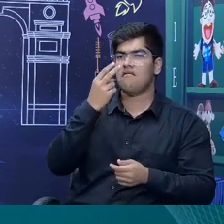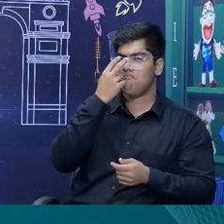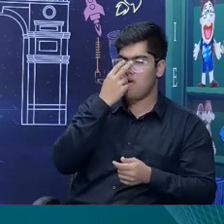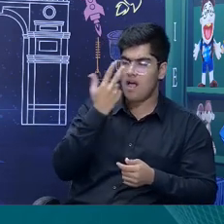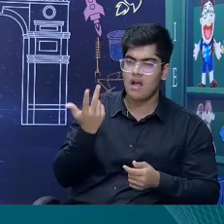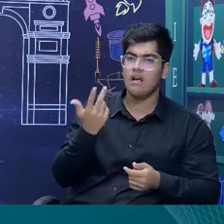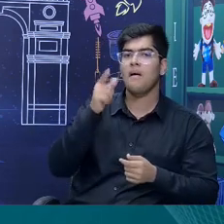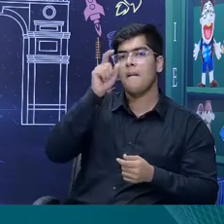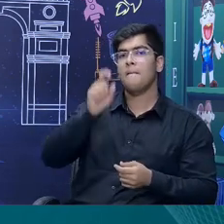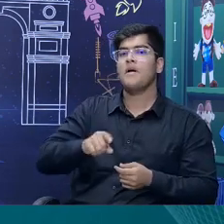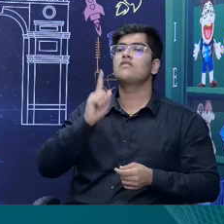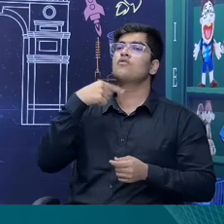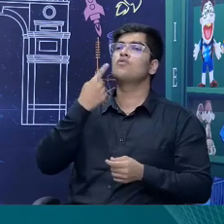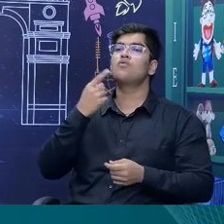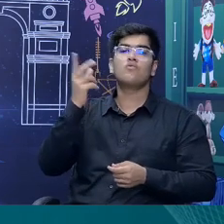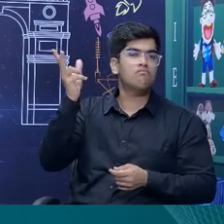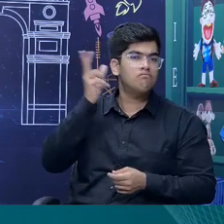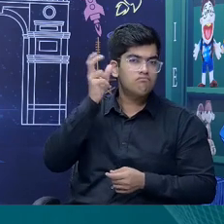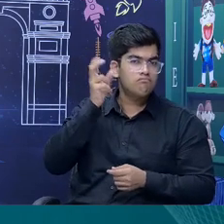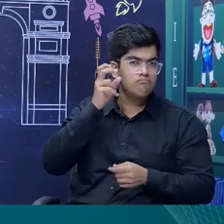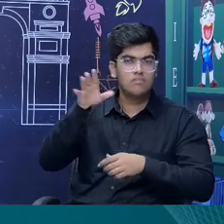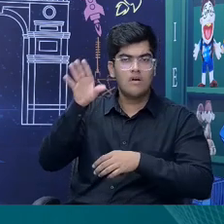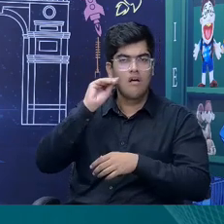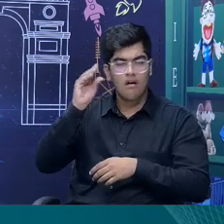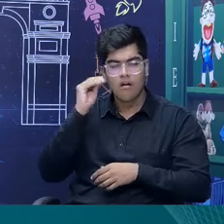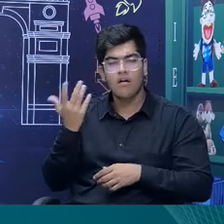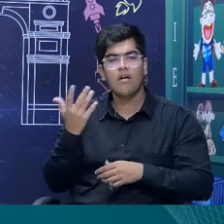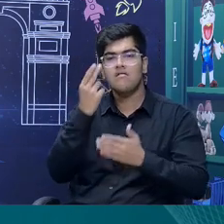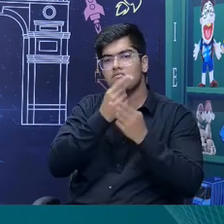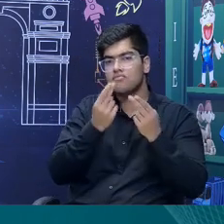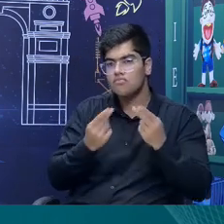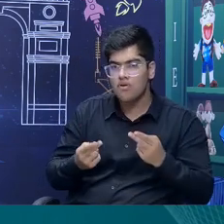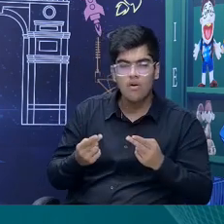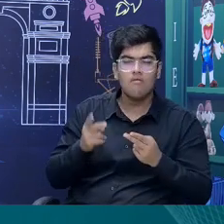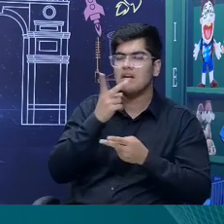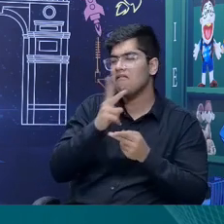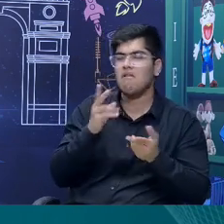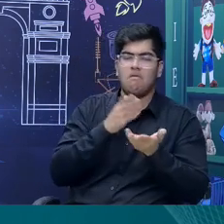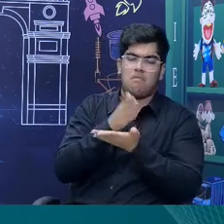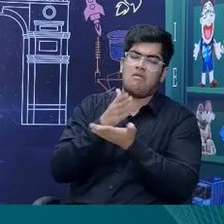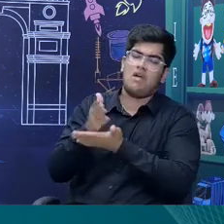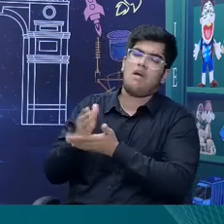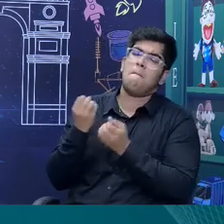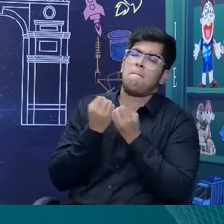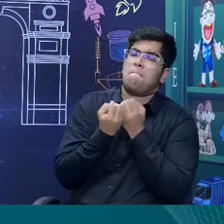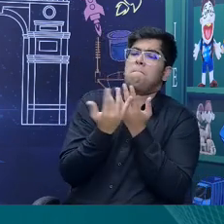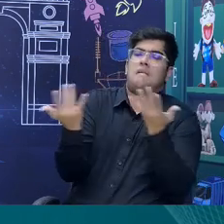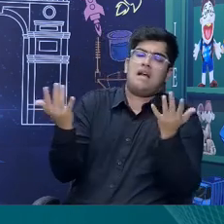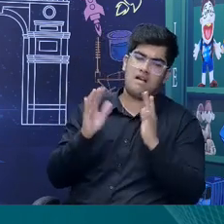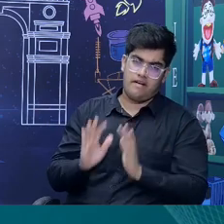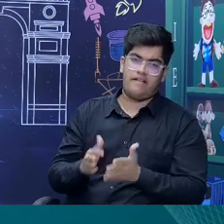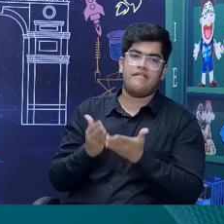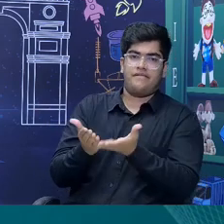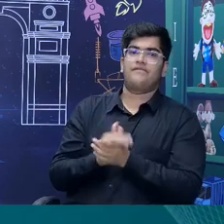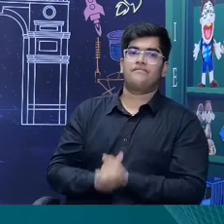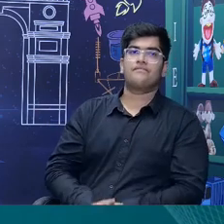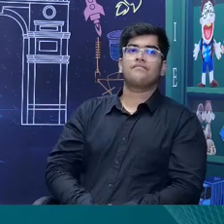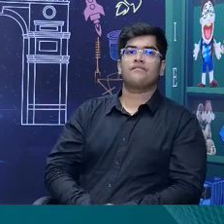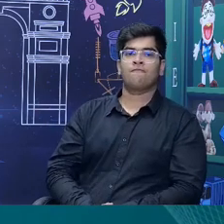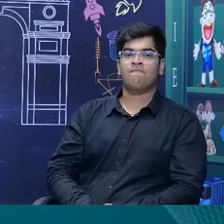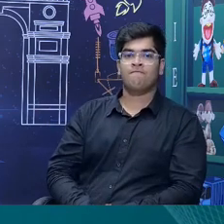समरी वूलेंस वाया ऑडियोज वूलेंस वाया ड्राइंग सो मल्टीपल मेथाडोलॉजिस कैन बी यूज्ड बाय